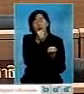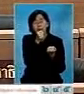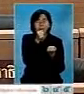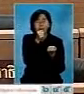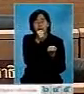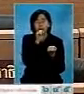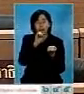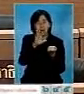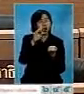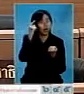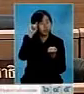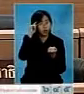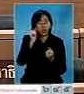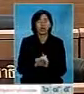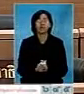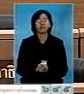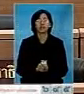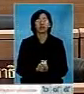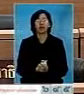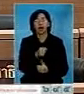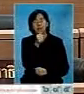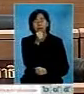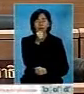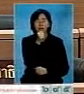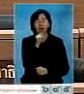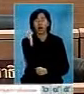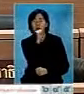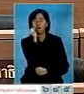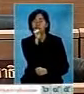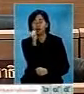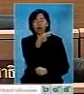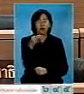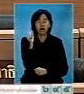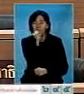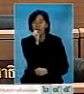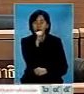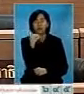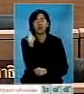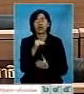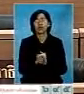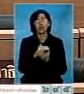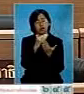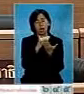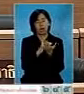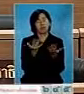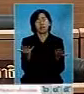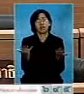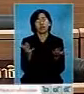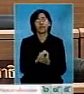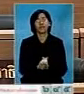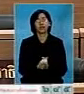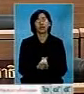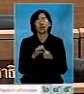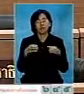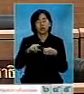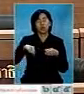ครับผมไม่ทราบว่าได้รับอนุญาตอย่างไรนะครับมาขยายเสียงร้องเพลงคาราโอเกะไม่มีเนื้อหาสาระใดๆเป็นเสื้อของเสื้อ